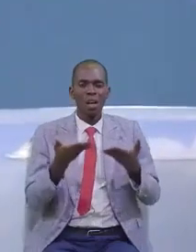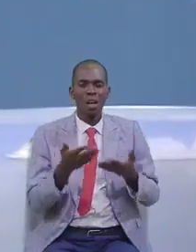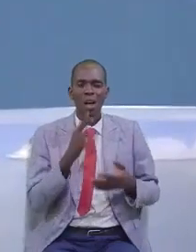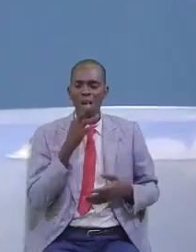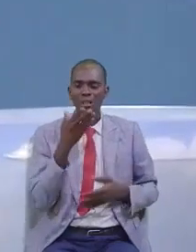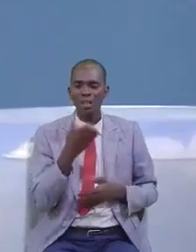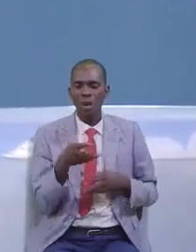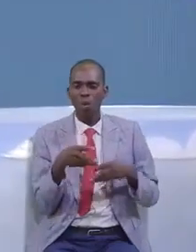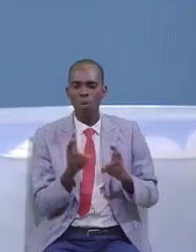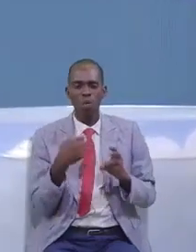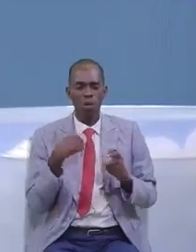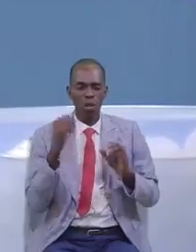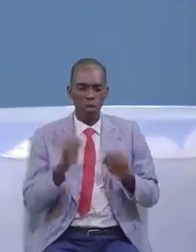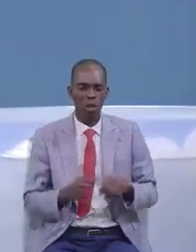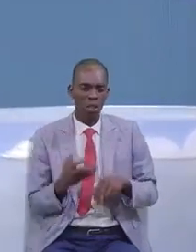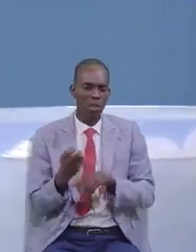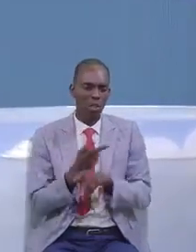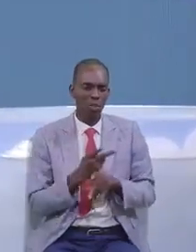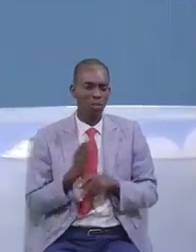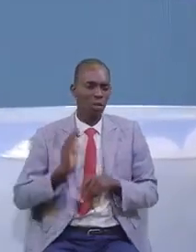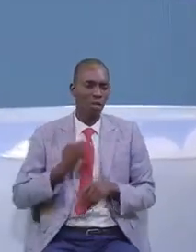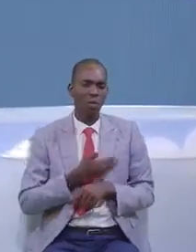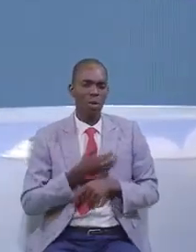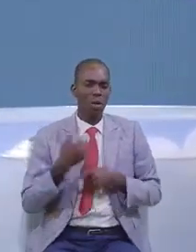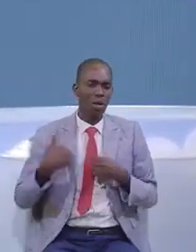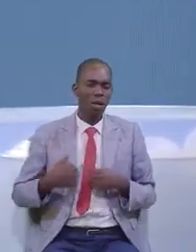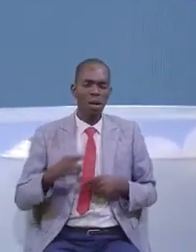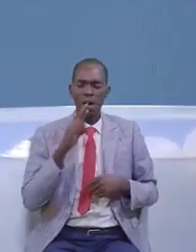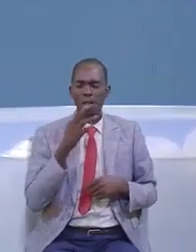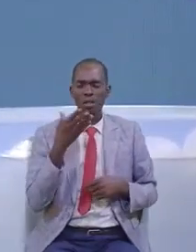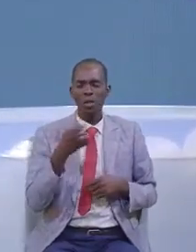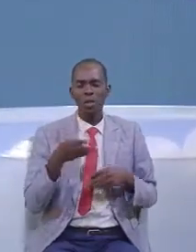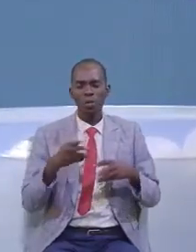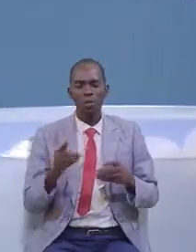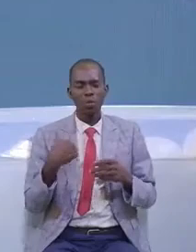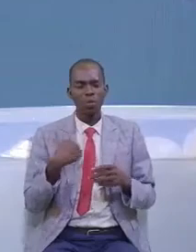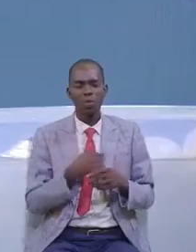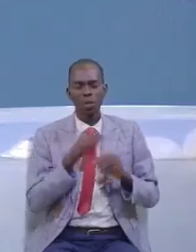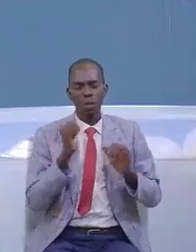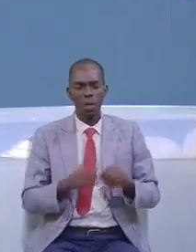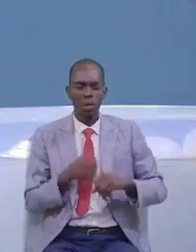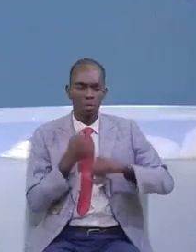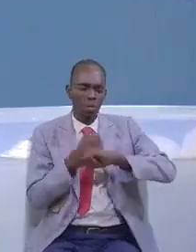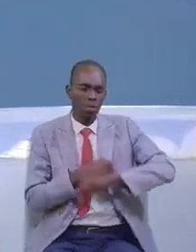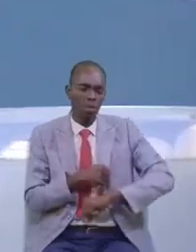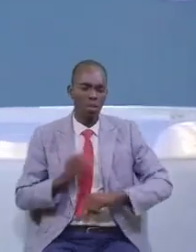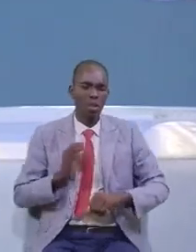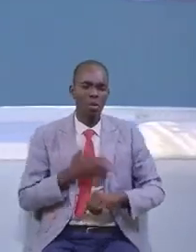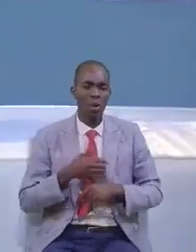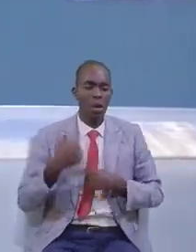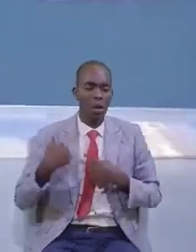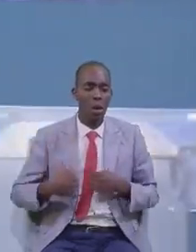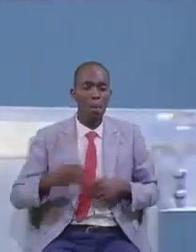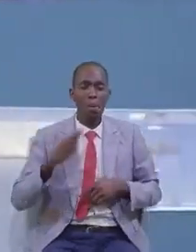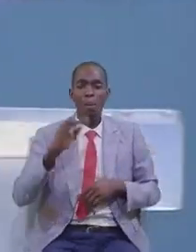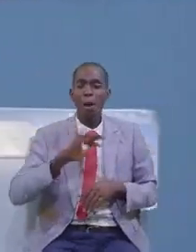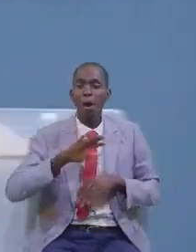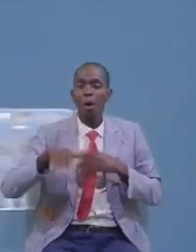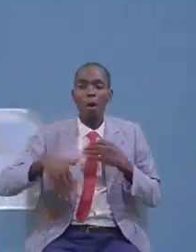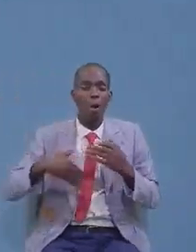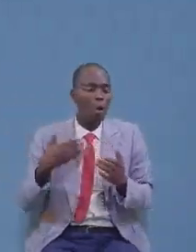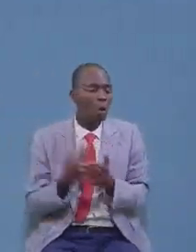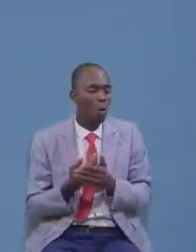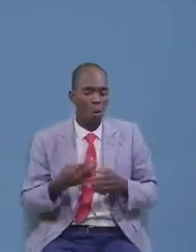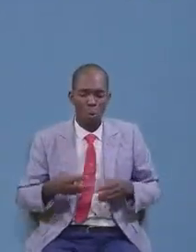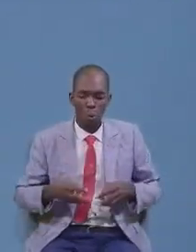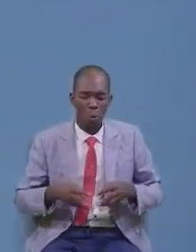can protect the heart? హృదయాన్ని ఏ మార్గాల్లో భద్రం చేసుకోవచ్చు? By all means, do that. ఆ విధంగా ప్రయత్నం చేసి